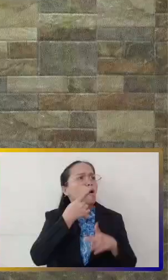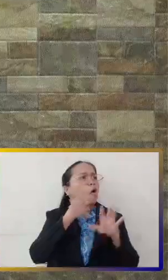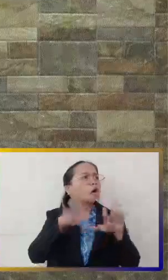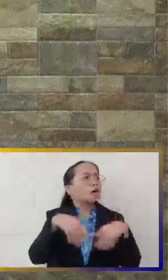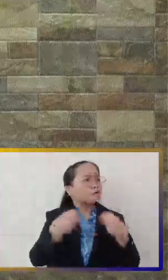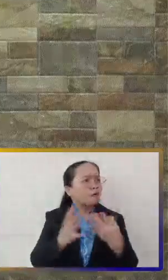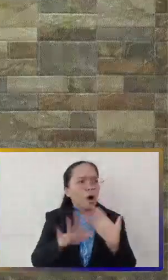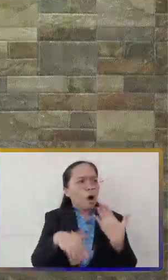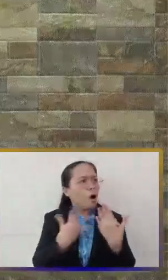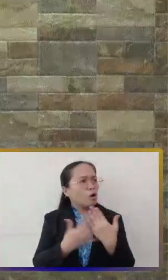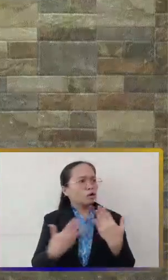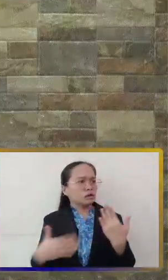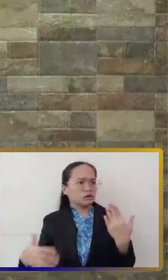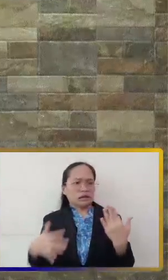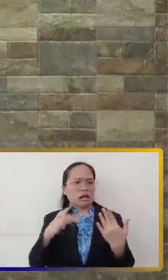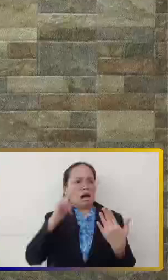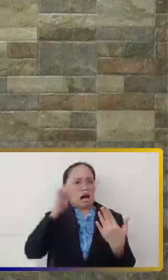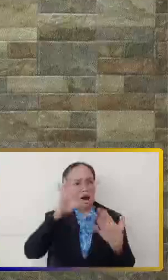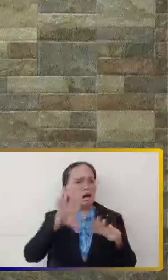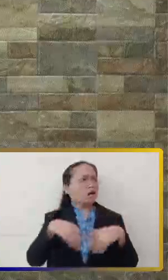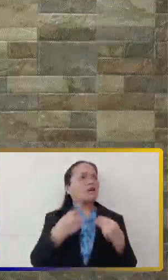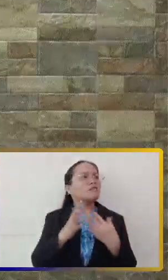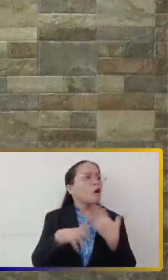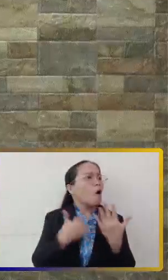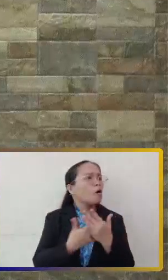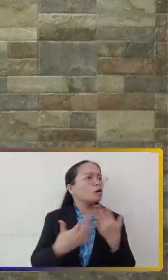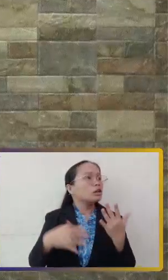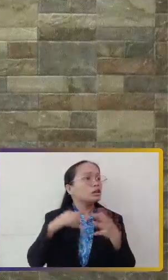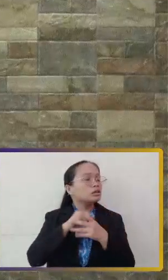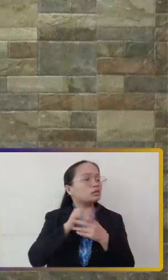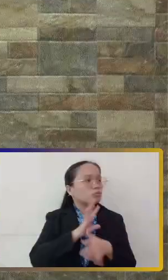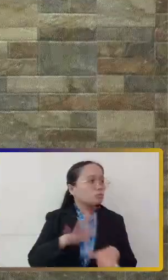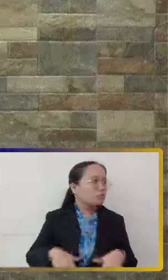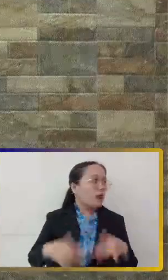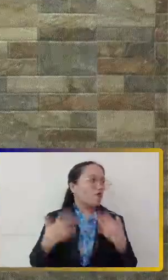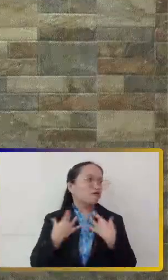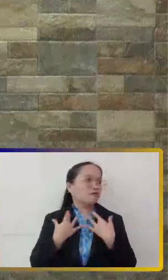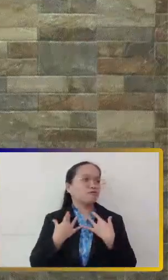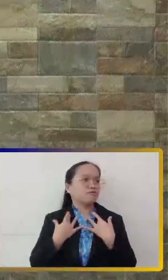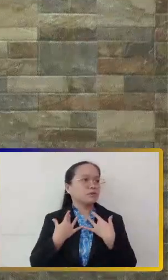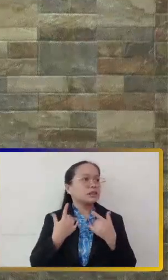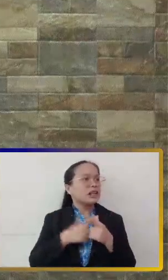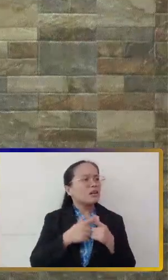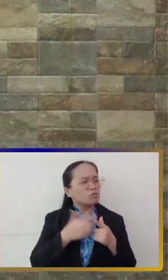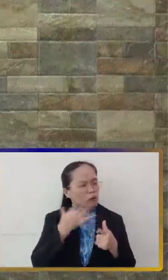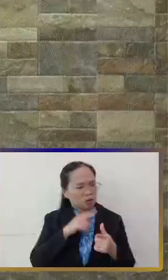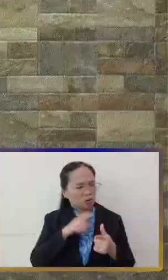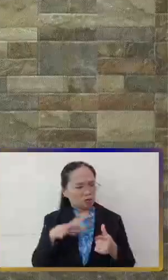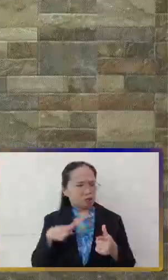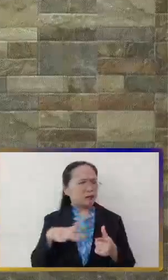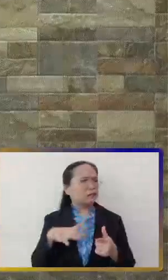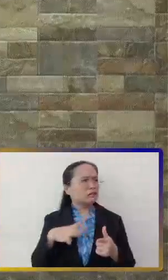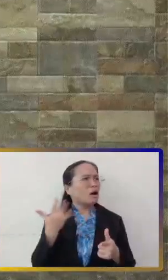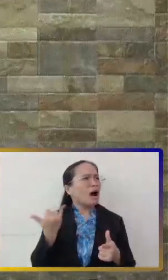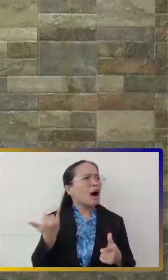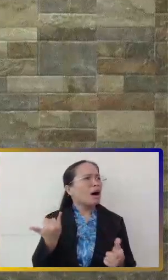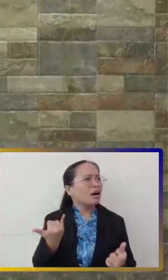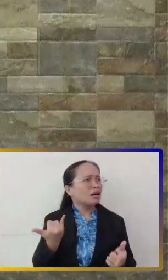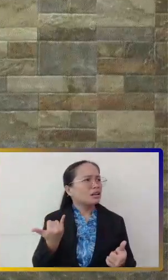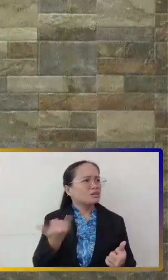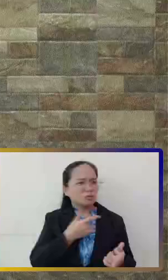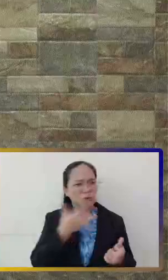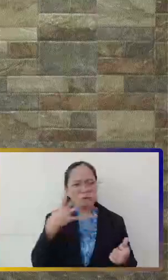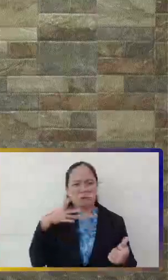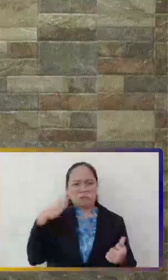provider. He's providing everything in your life. Why wait? Bakit maghihintay